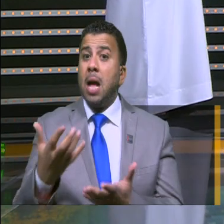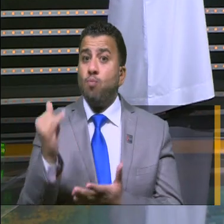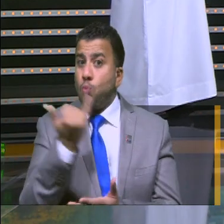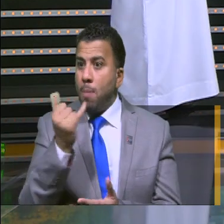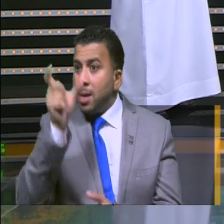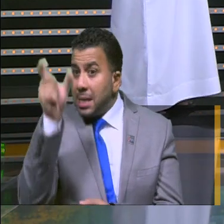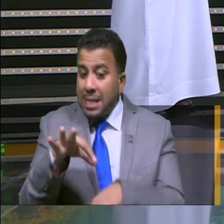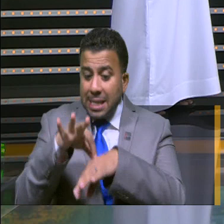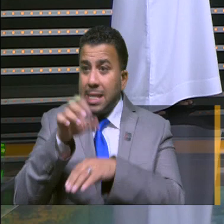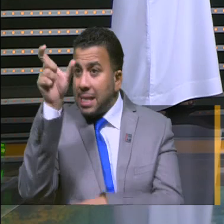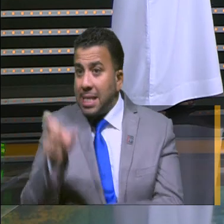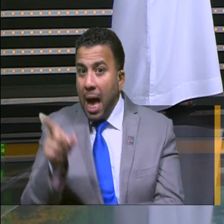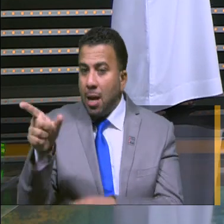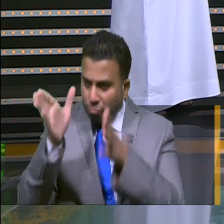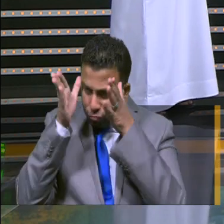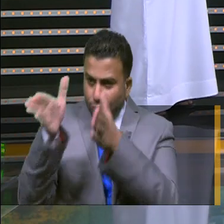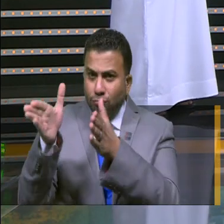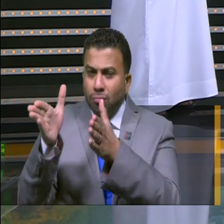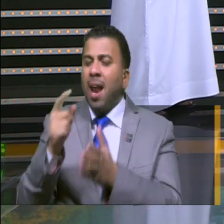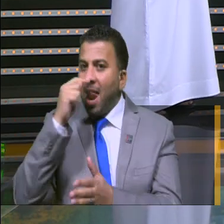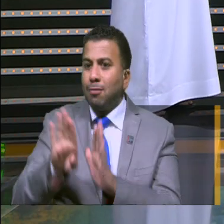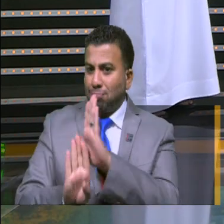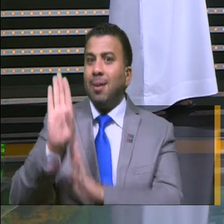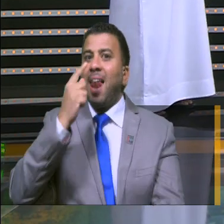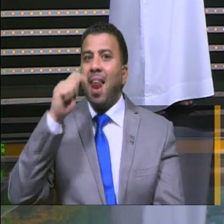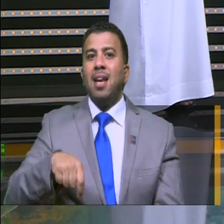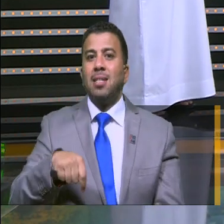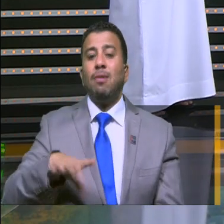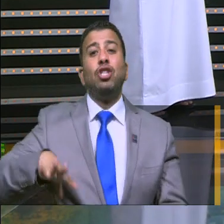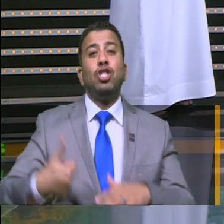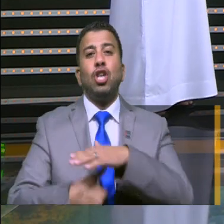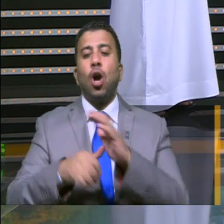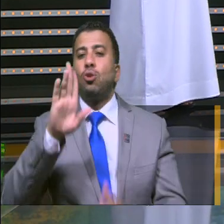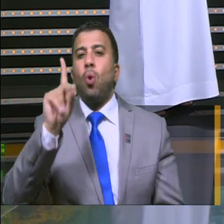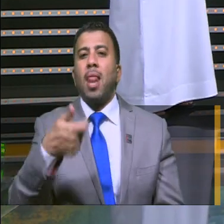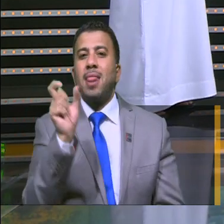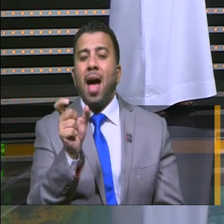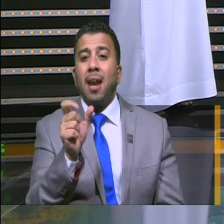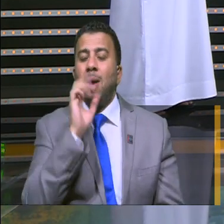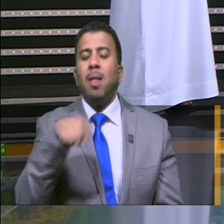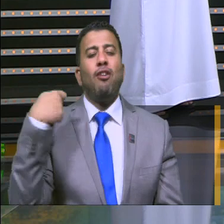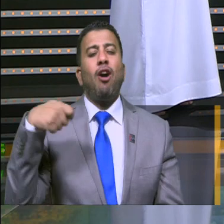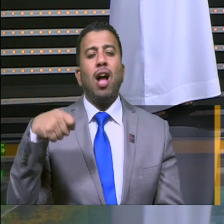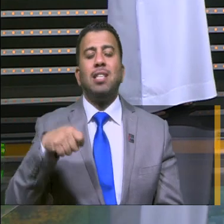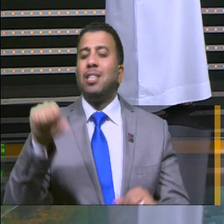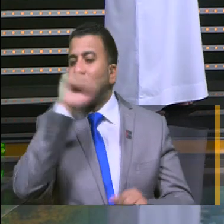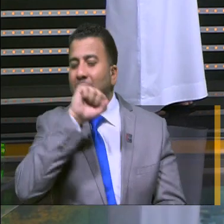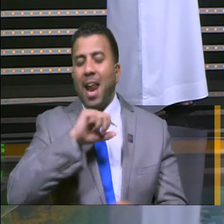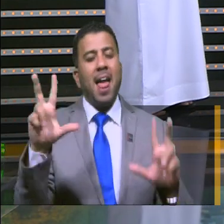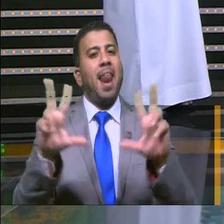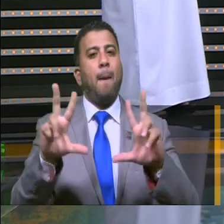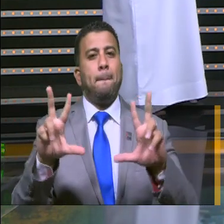الاستثمار في الإنسان مرتكز أساسي بفكر حاكم الشارقة الشيخ سلطان بن أحمد القاسمي رئيس مجلس الشارقة